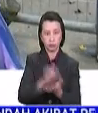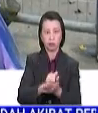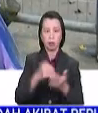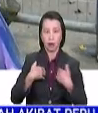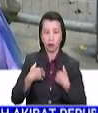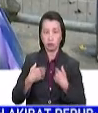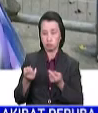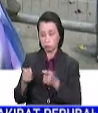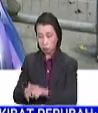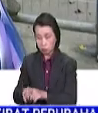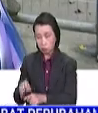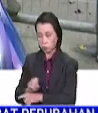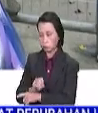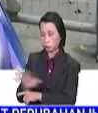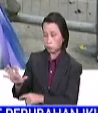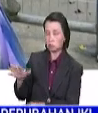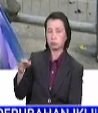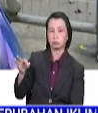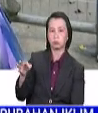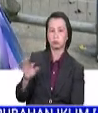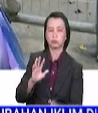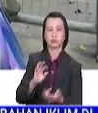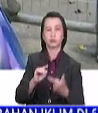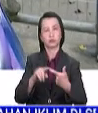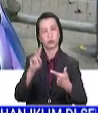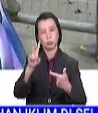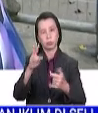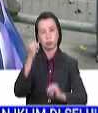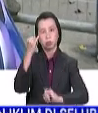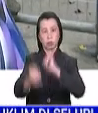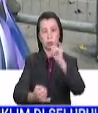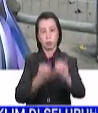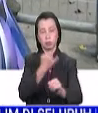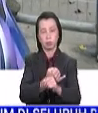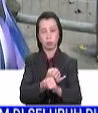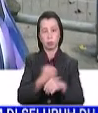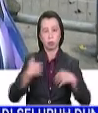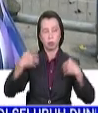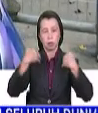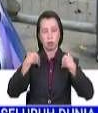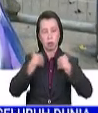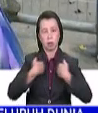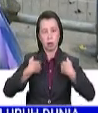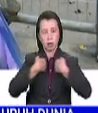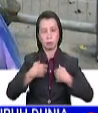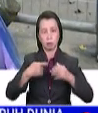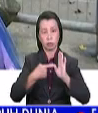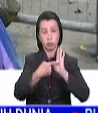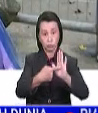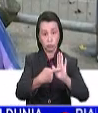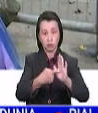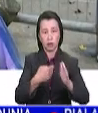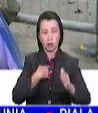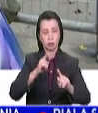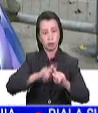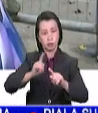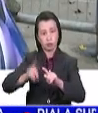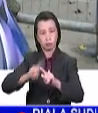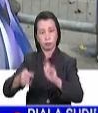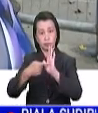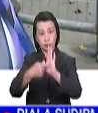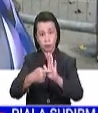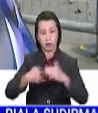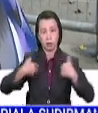hdpn demikian jadi keduanya Ilahi pindahin musuh gimana kita udah Perbaharui pelbagai aso